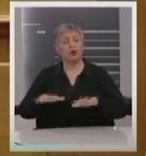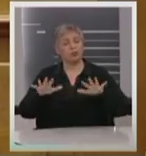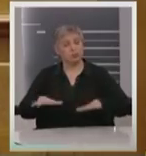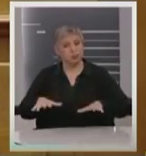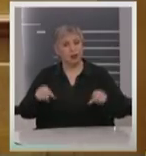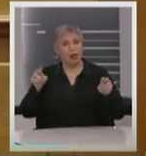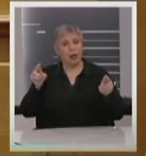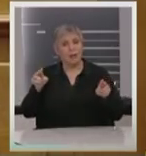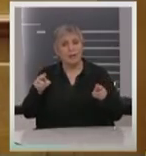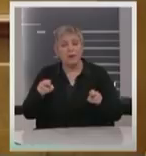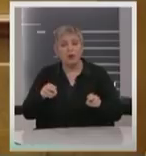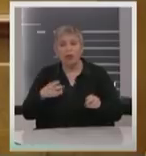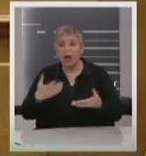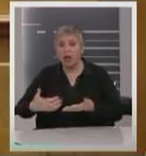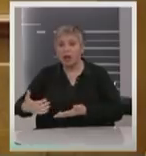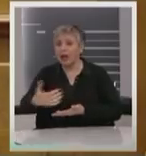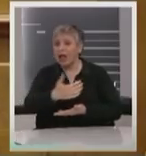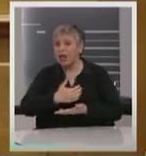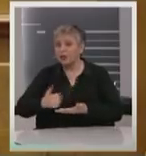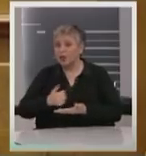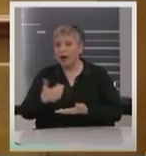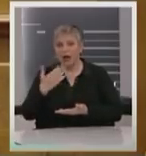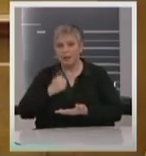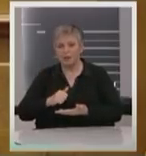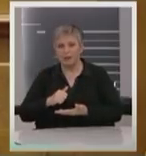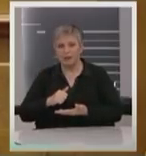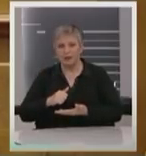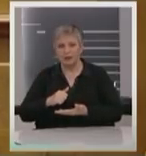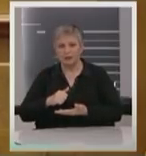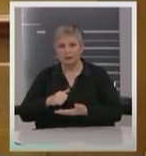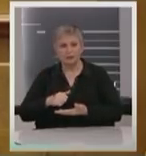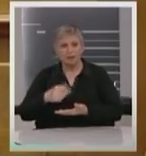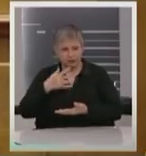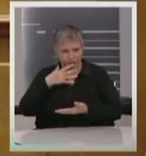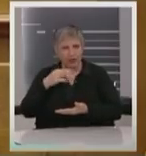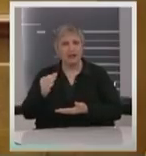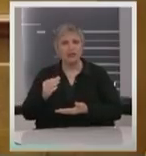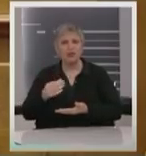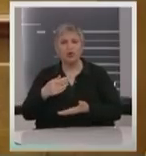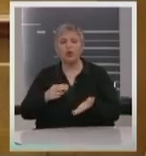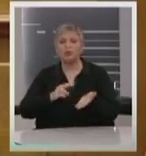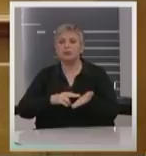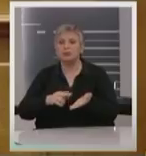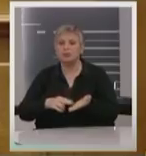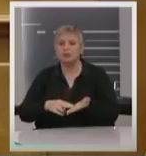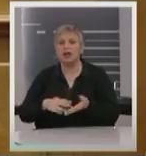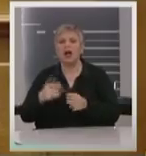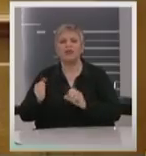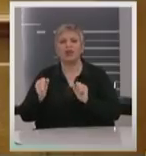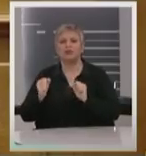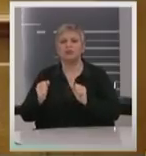εισοδημάτων. Γι' αυτό και τα έσοδα των ταμείων δεν αυξάνονται με βιώσιμο τρόπο. Αυξάνονται